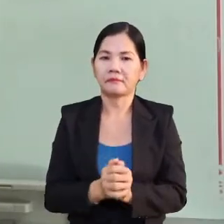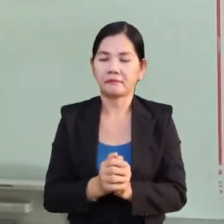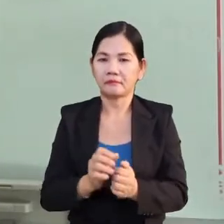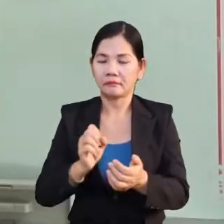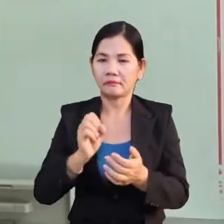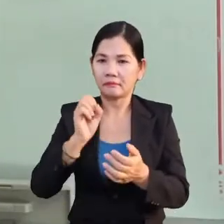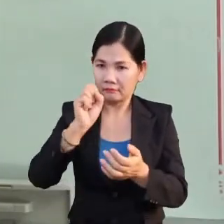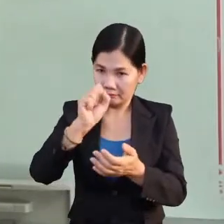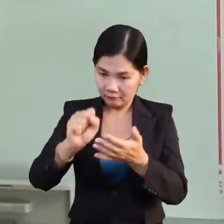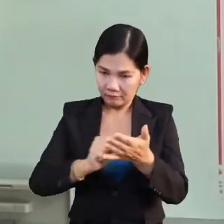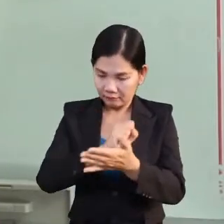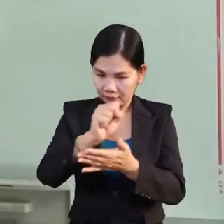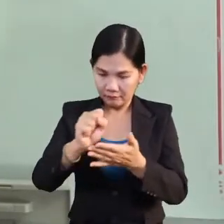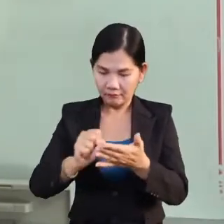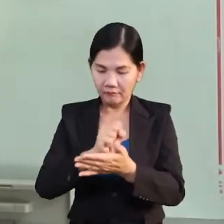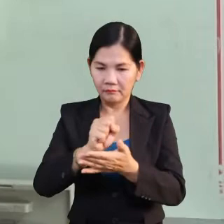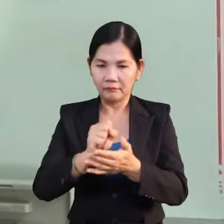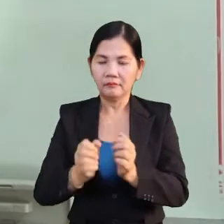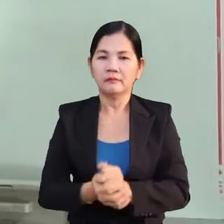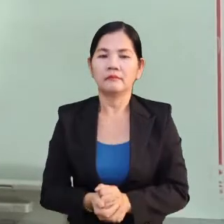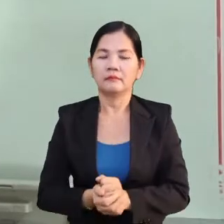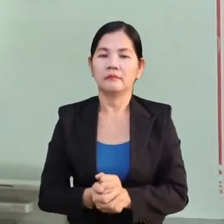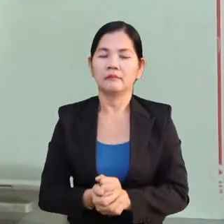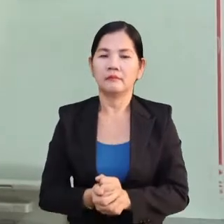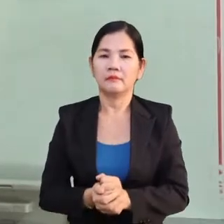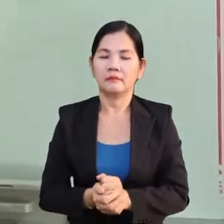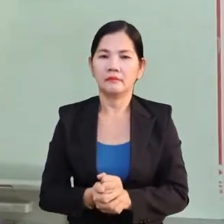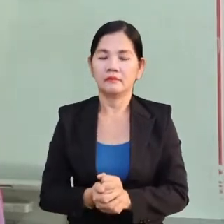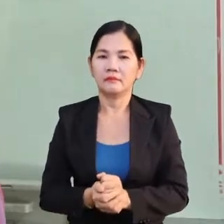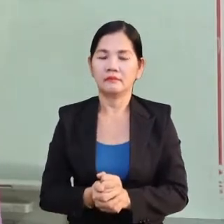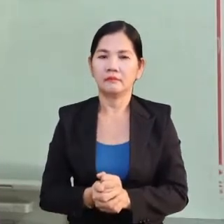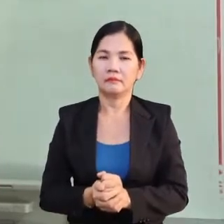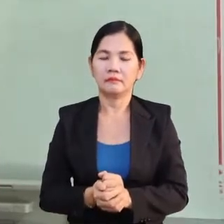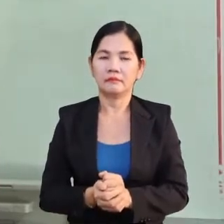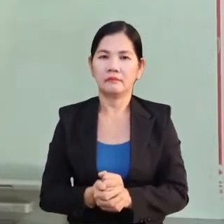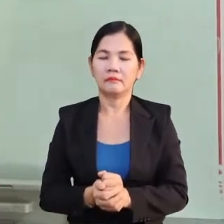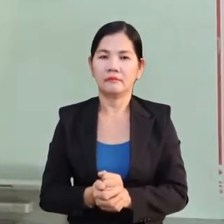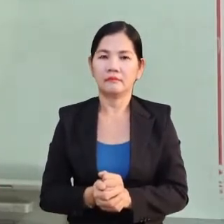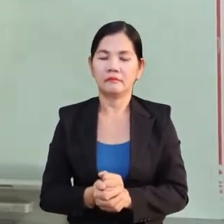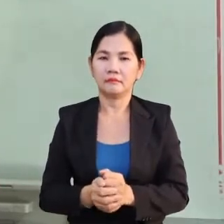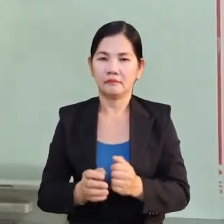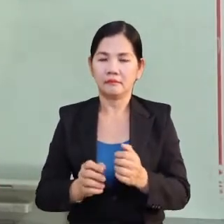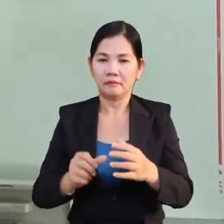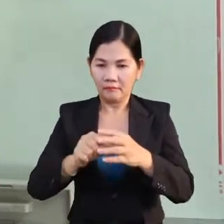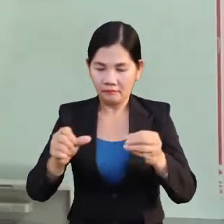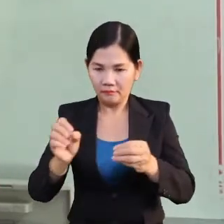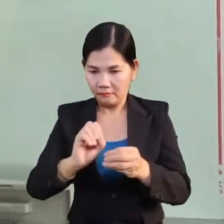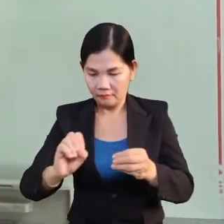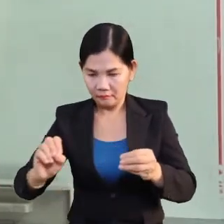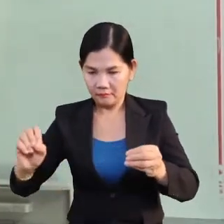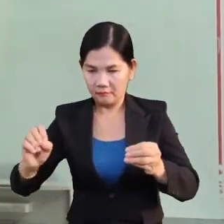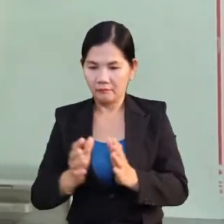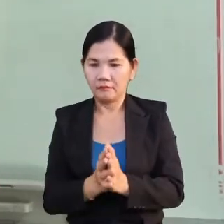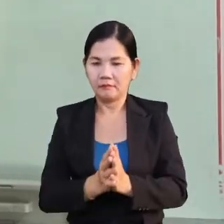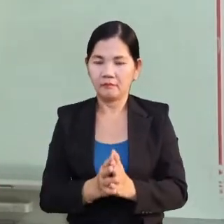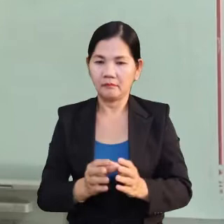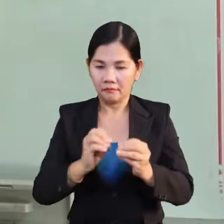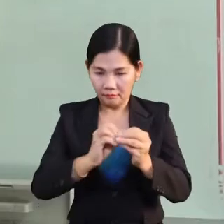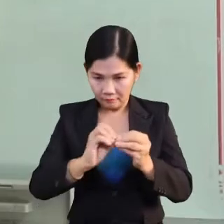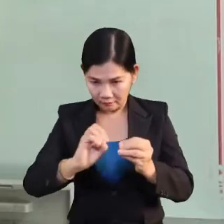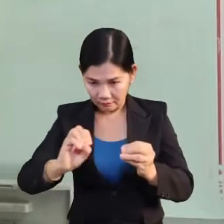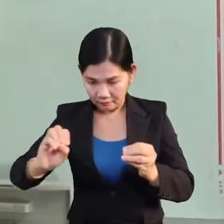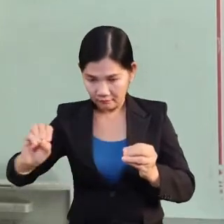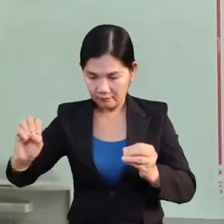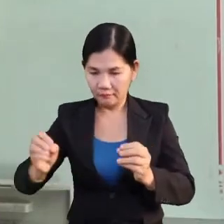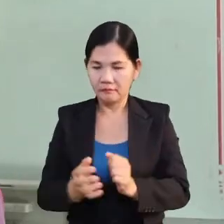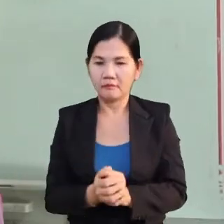បទៀតកូនណោះចាអញ្ចឹងយើងត្រូវចាក្រៅពីមាន fold បង់លុបយើងត្រូវមានដីសដែរកូនណោះអញ្ចឹងកូន